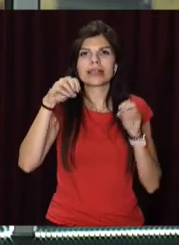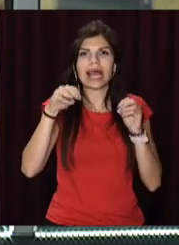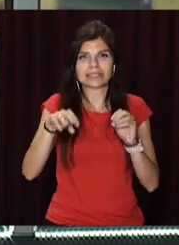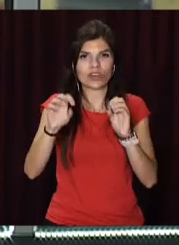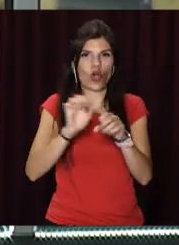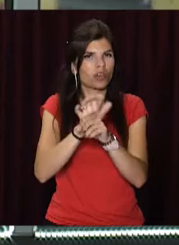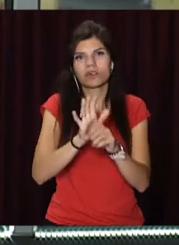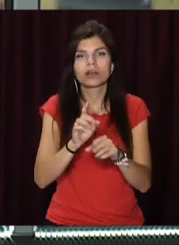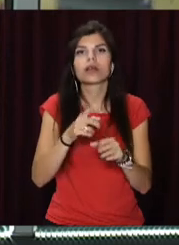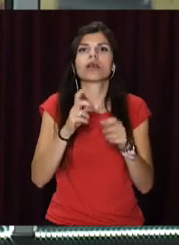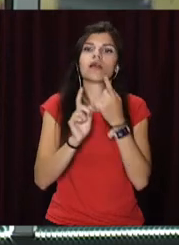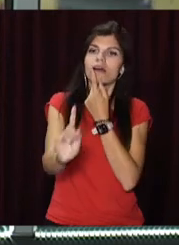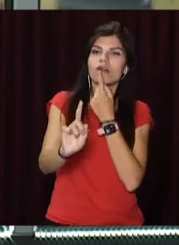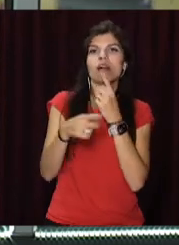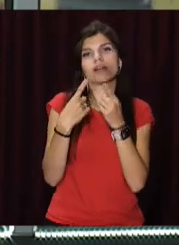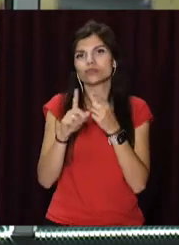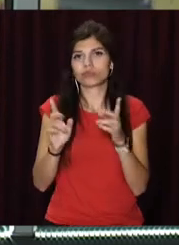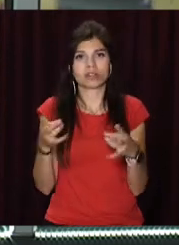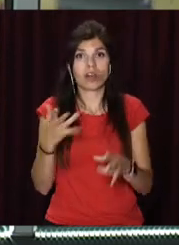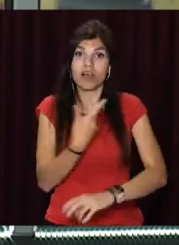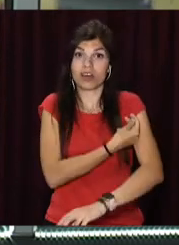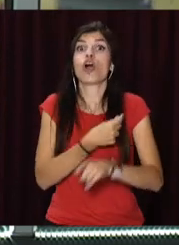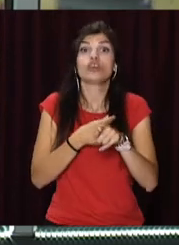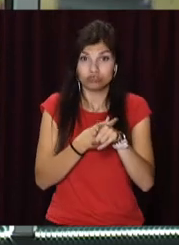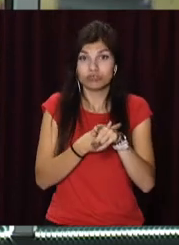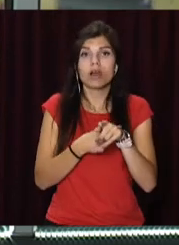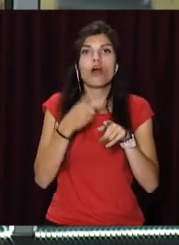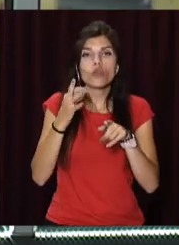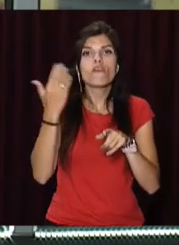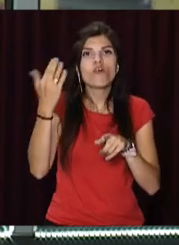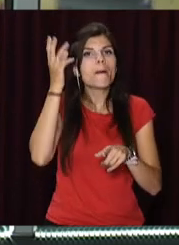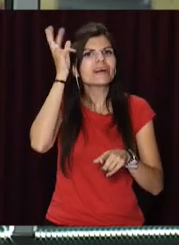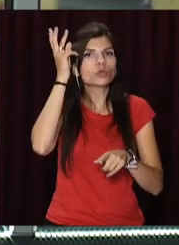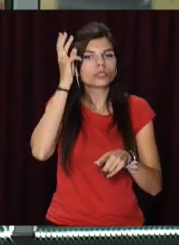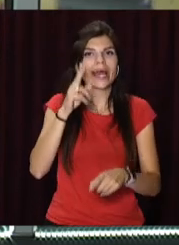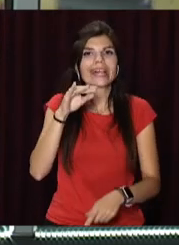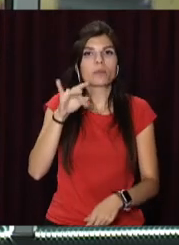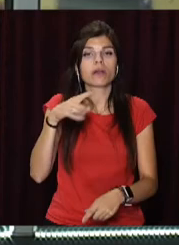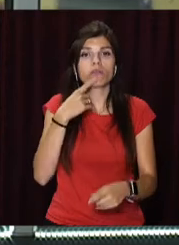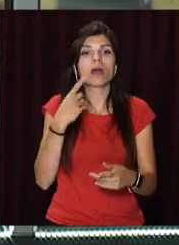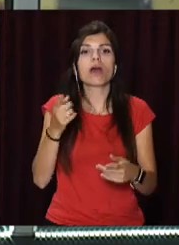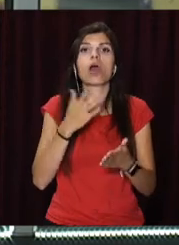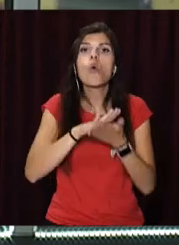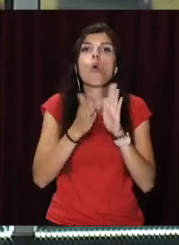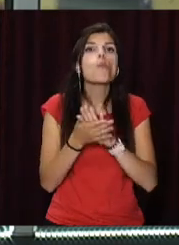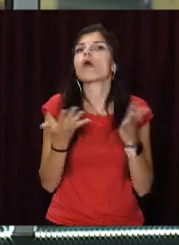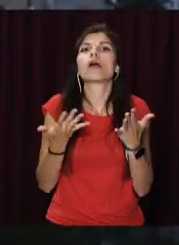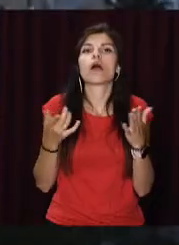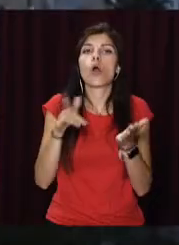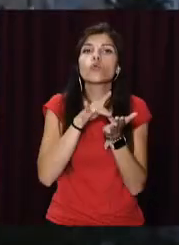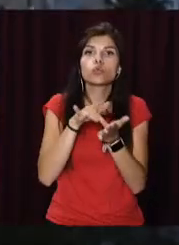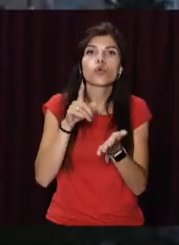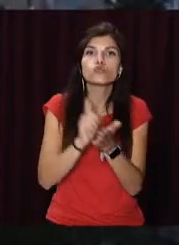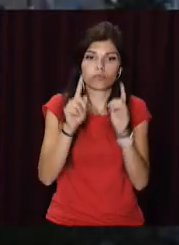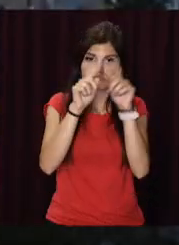без дотримання самоізоляції чи карантину. Однак, за інформацією посольства Кіпру в Україні, для цього є низка умов. Зокрема, в туриста має